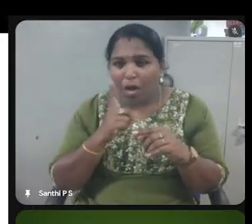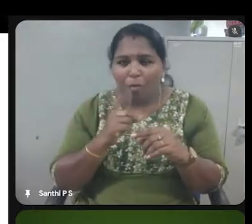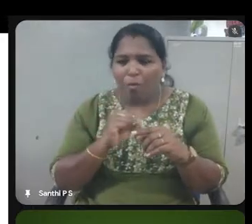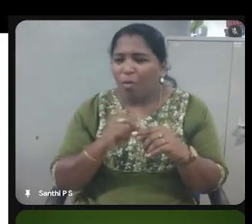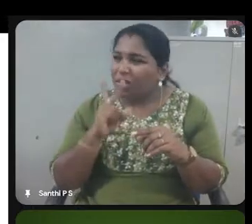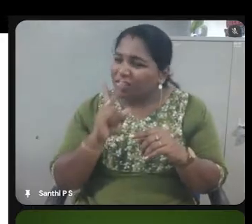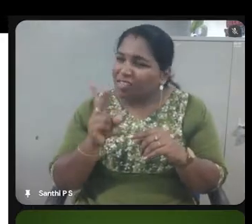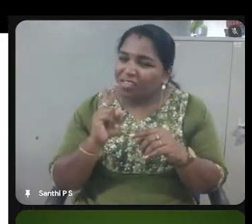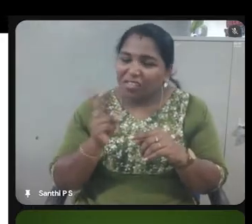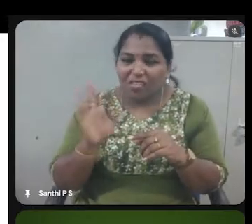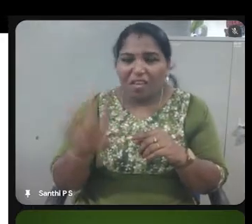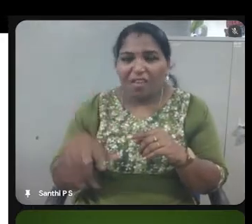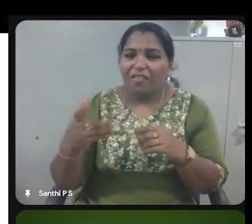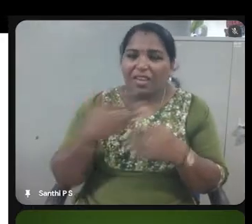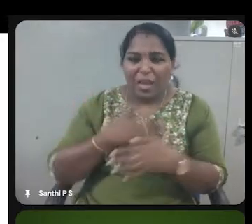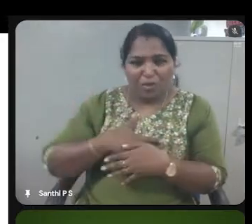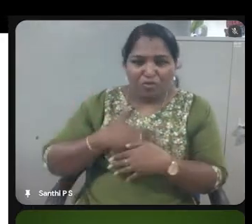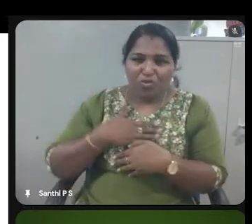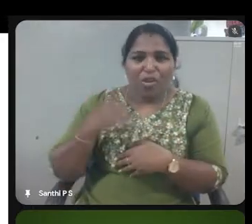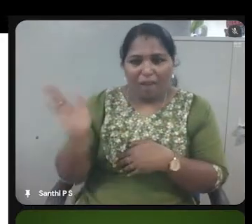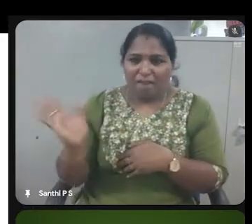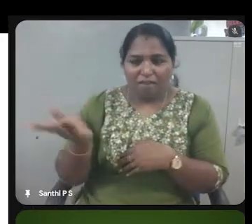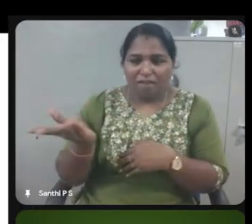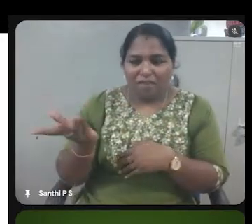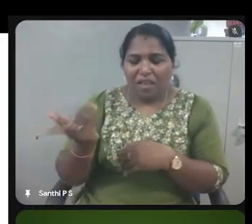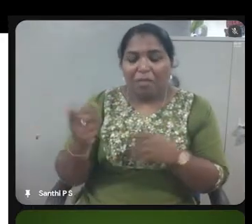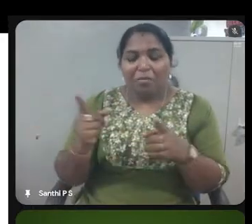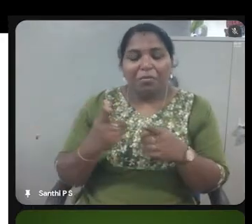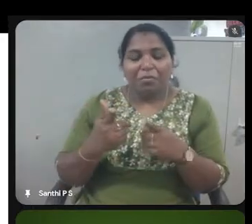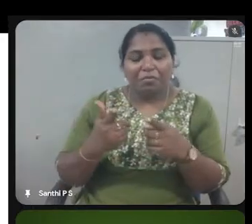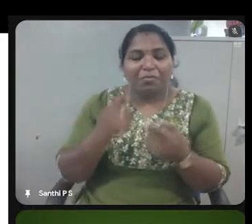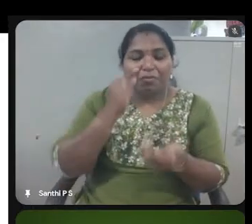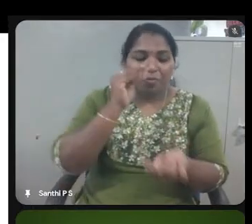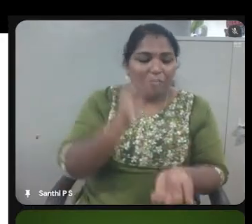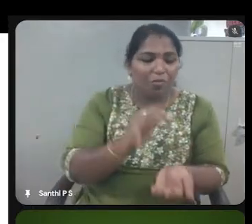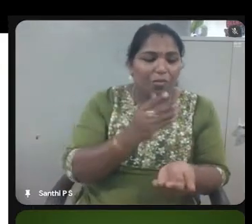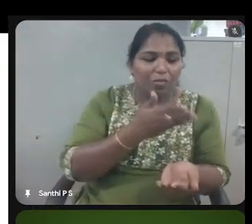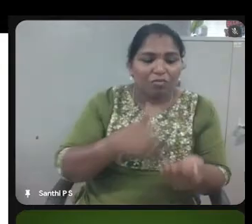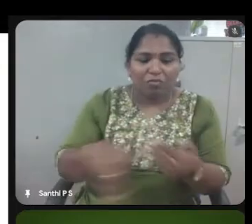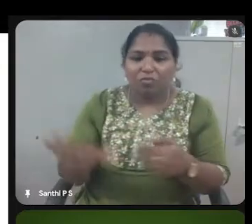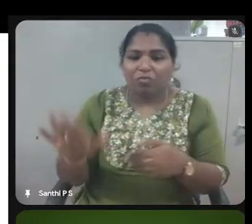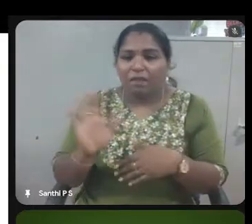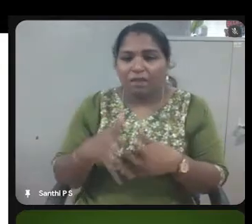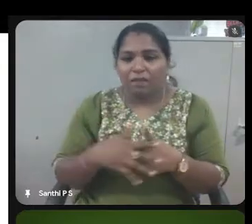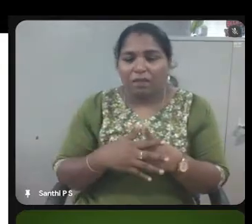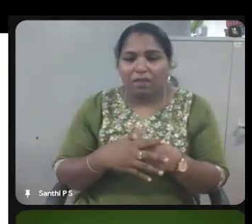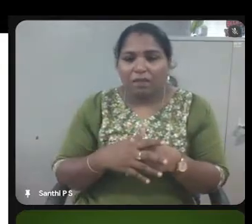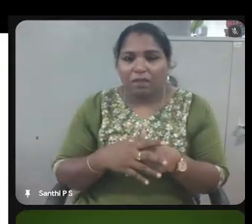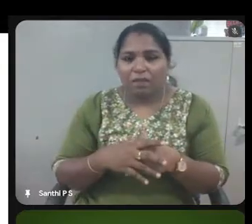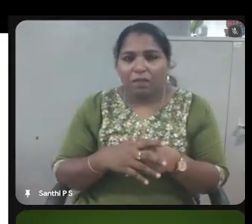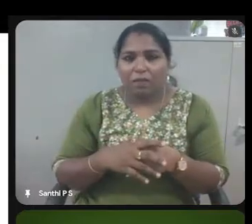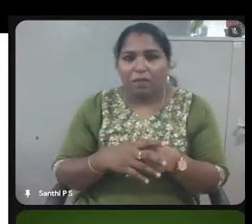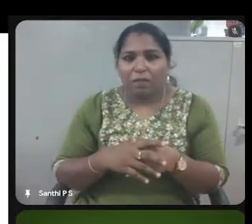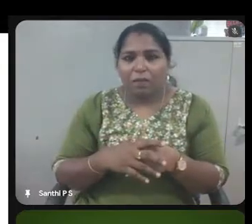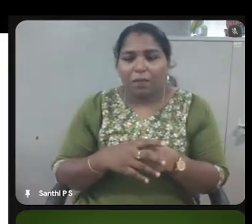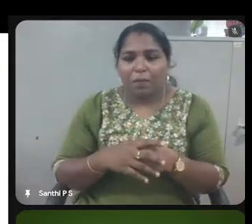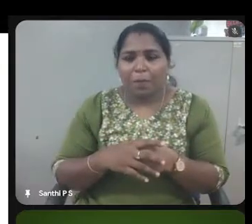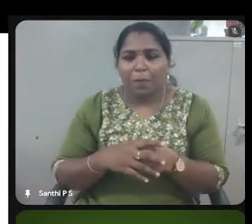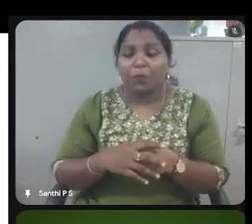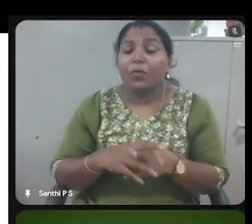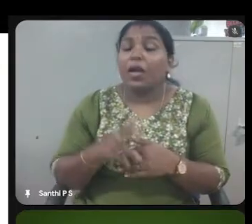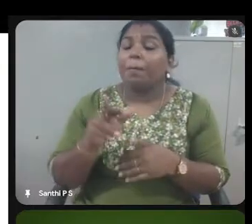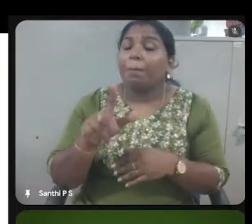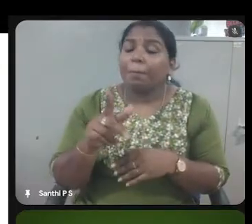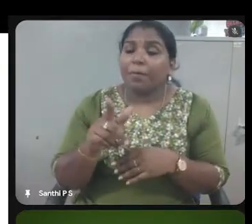അത് അവർക്ക് ആകെയുള്ള എന്റർടൈൻമെന്റ് ആണ്. അപ്പൊ അതും അപ്പം എനിക്ക് തോന്നുന്നു അപ്പം ആ മെയ്ഡിനെയാണ് നമ്മളപ്പം